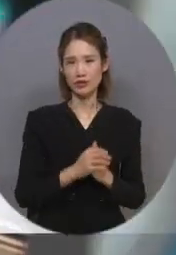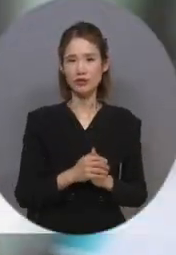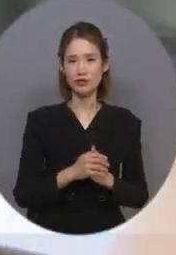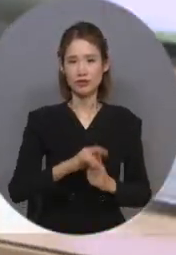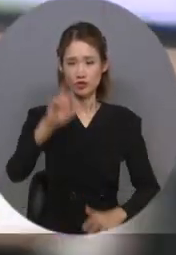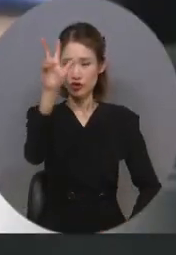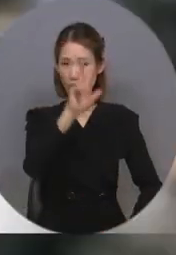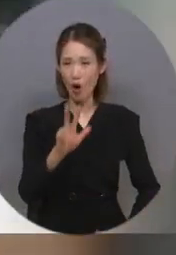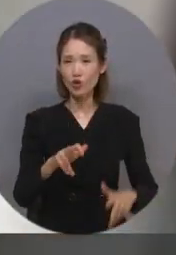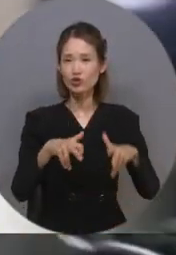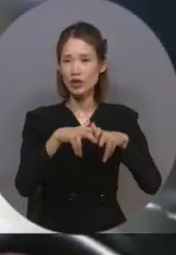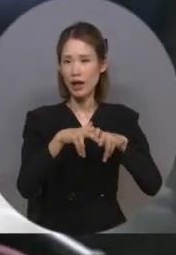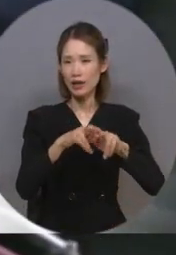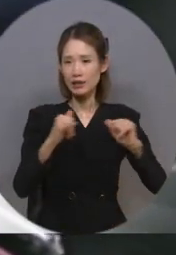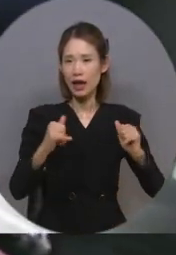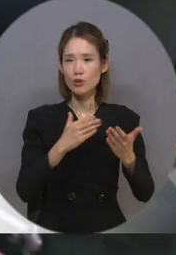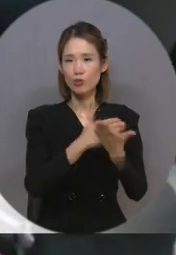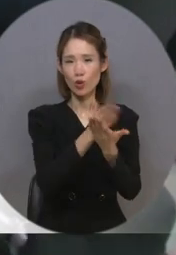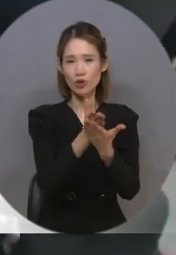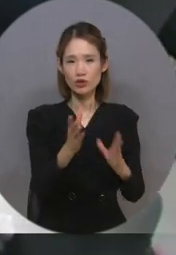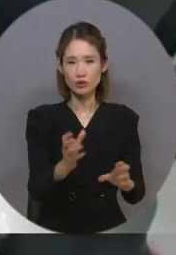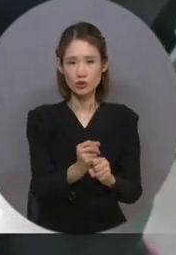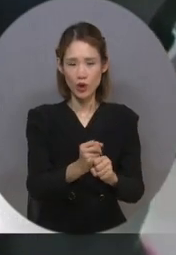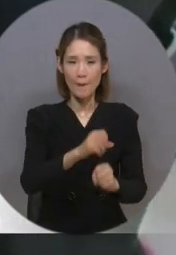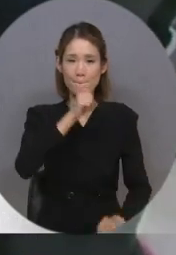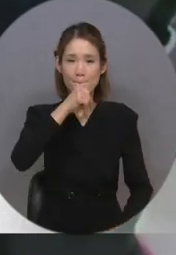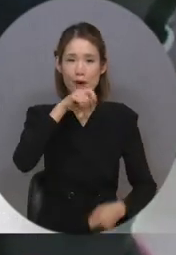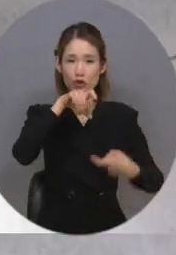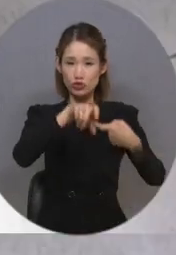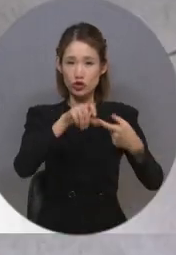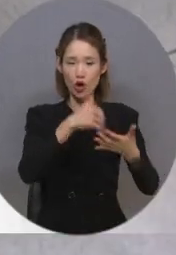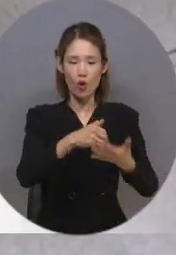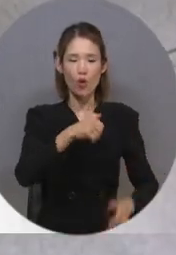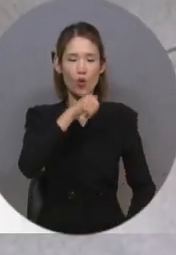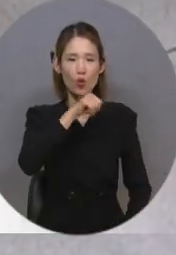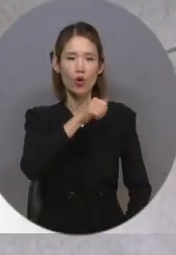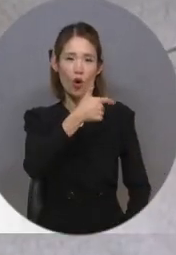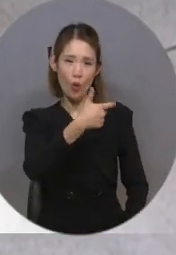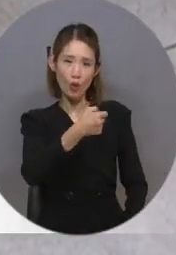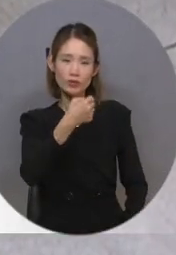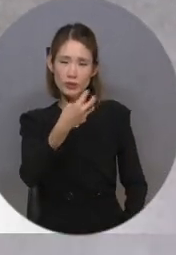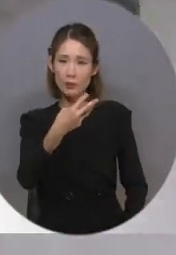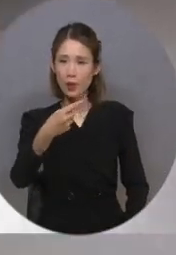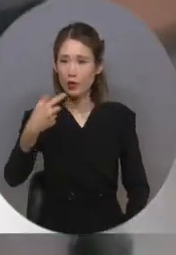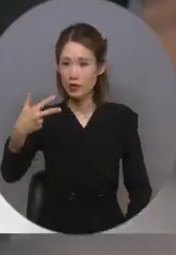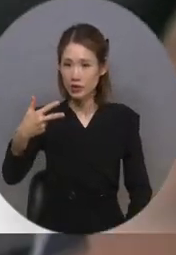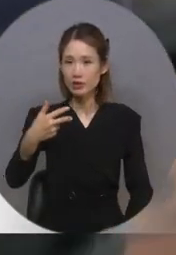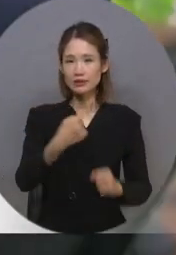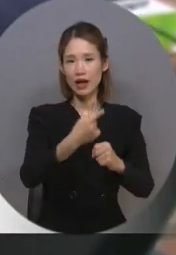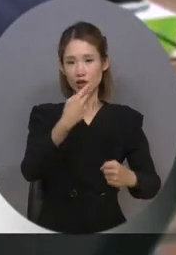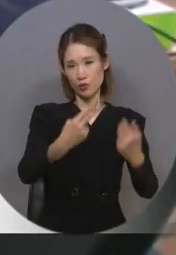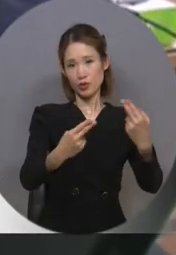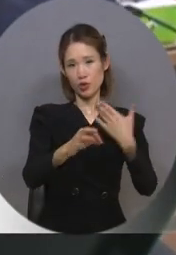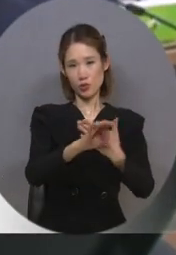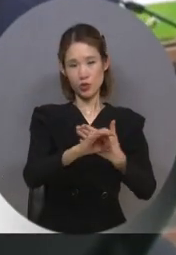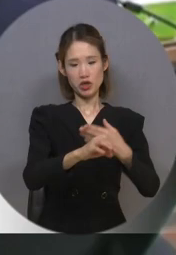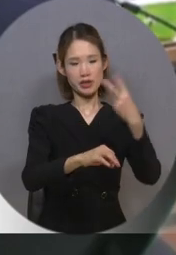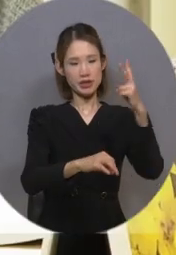전국 장애인복지 분야 종합 평균점수는 53.7점으로 지난 조사대비